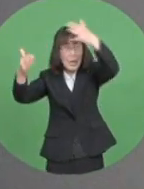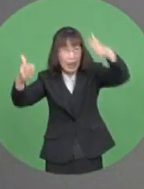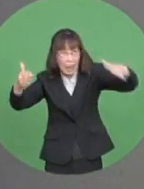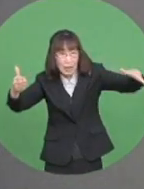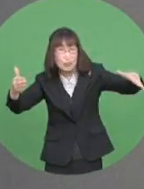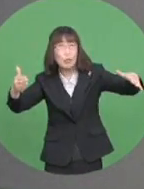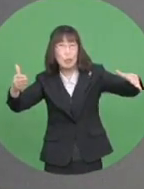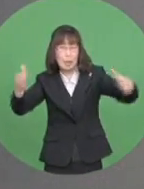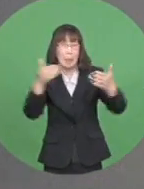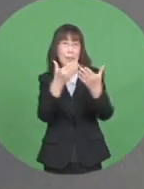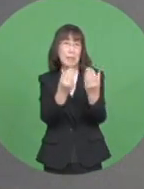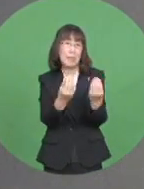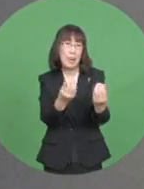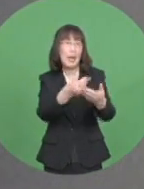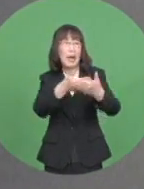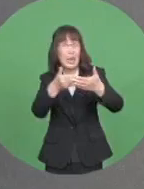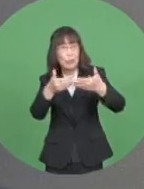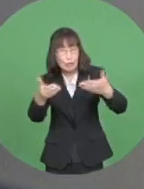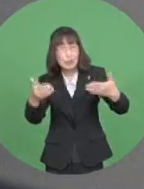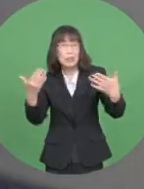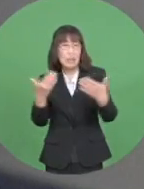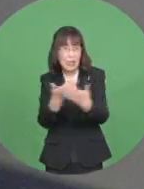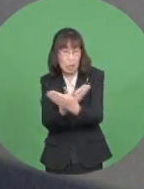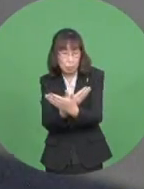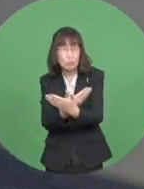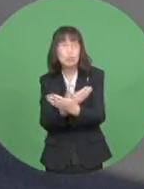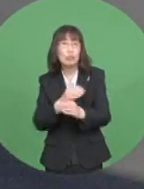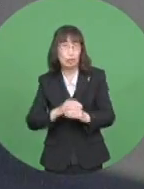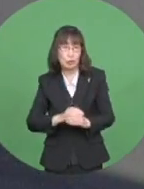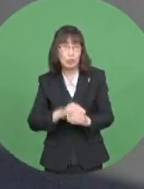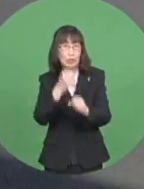か、そういうのを、まあ